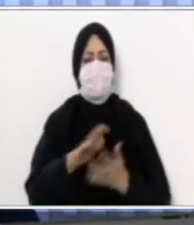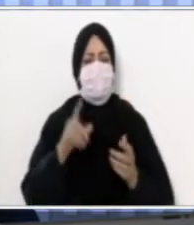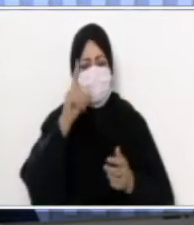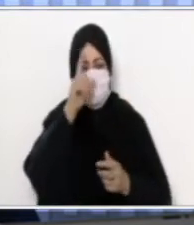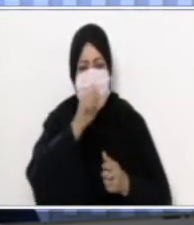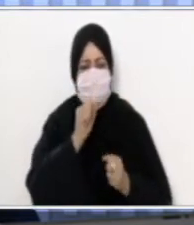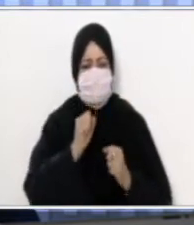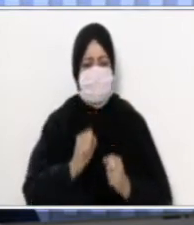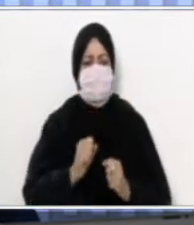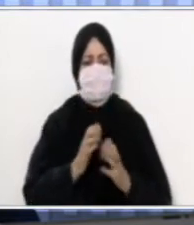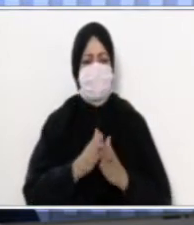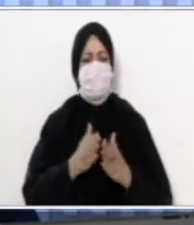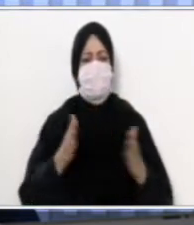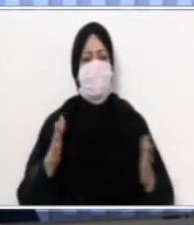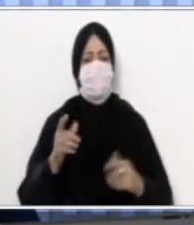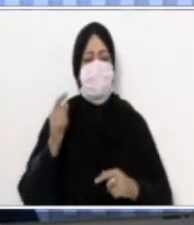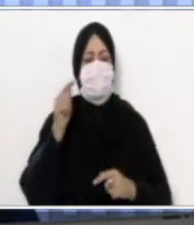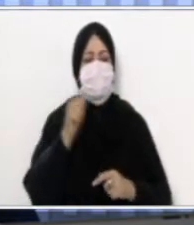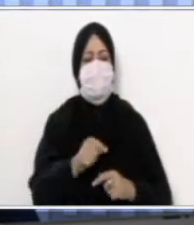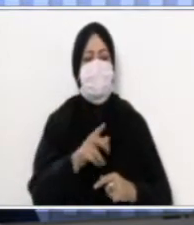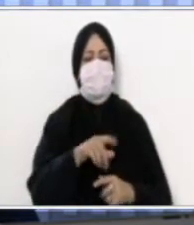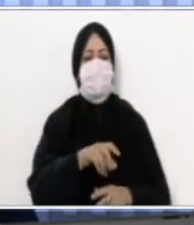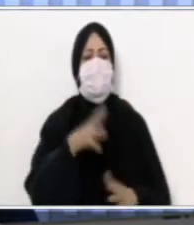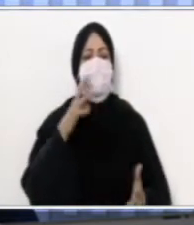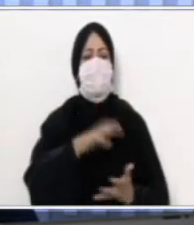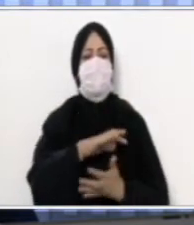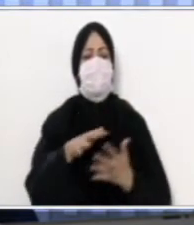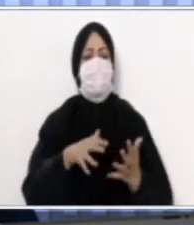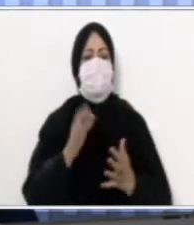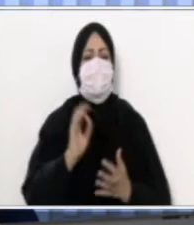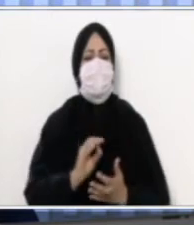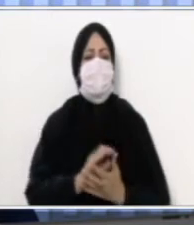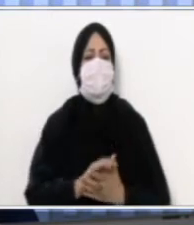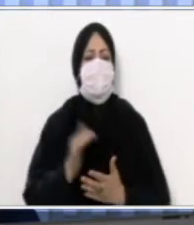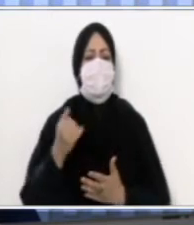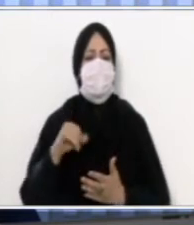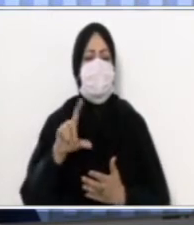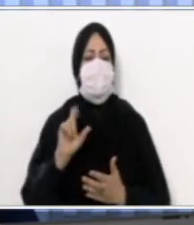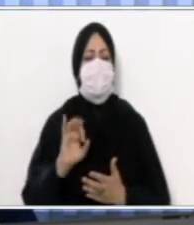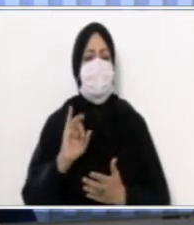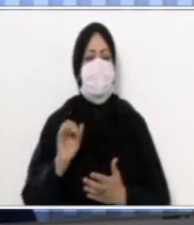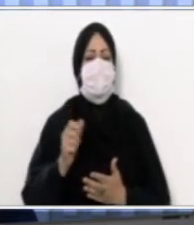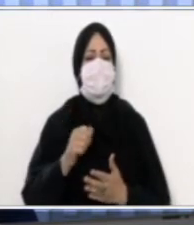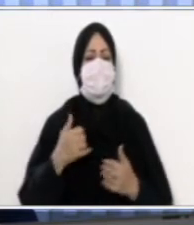الإشكالية ما يسمى باللجنة العليا للإفتاء في شرق البلاد،